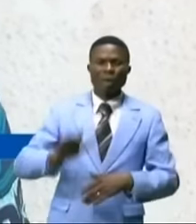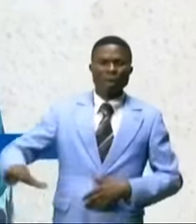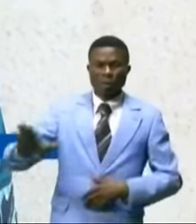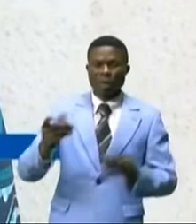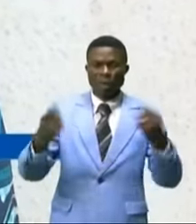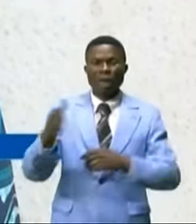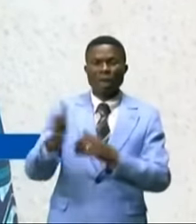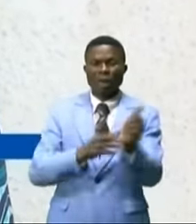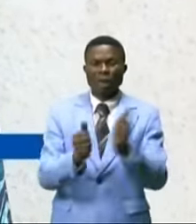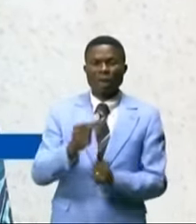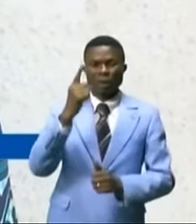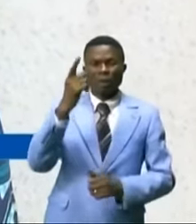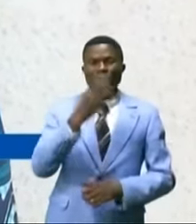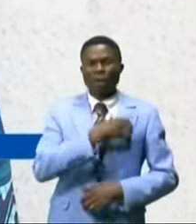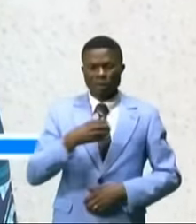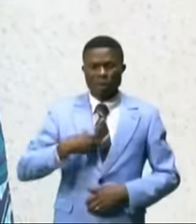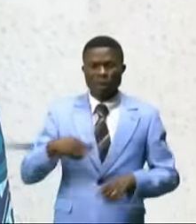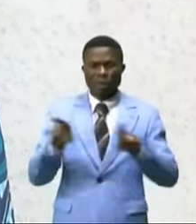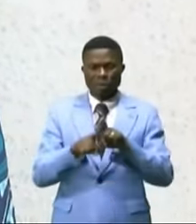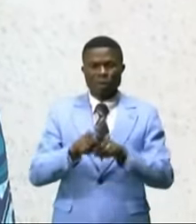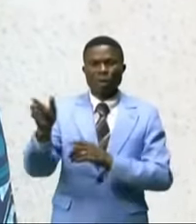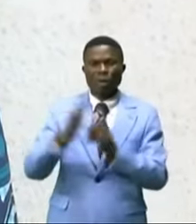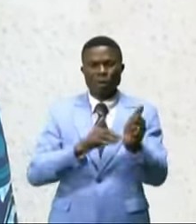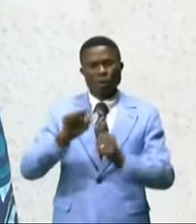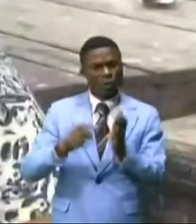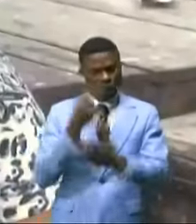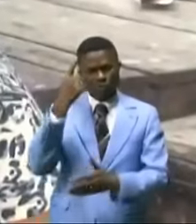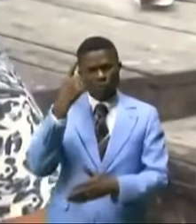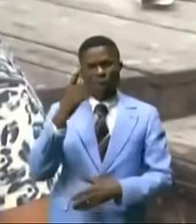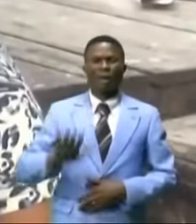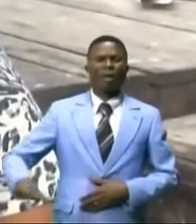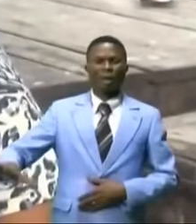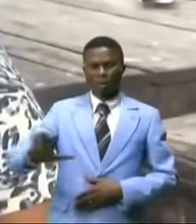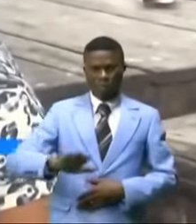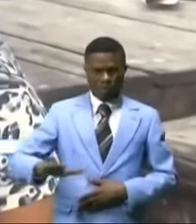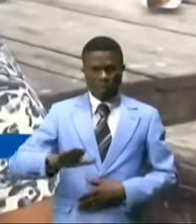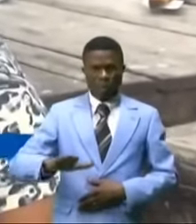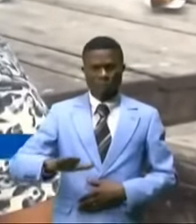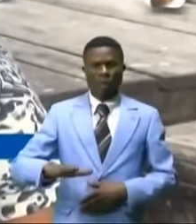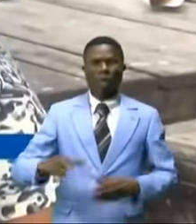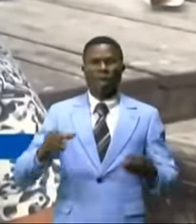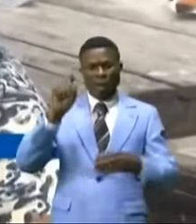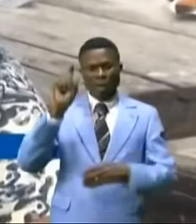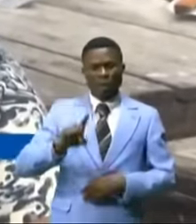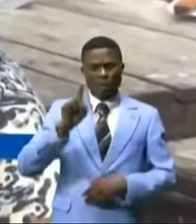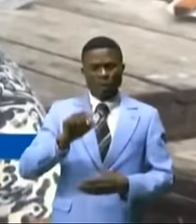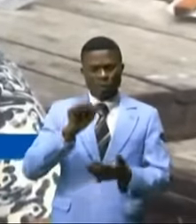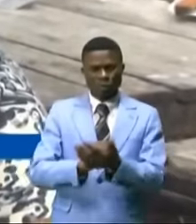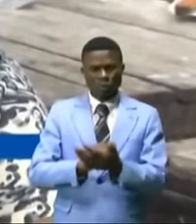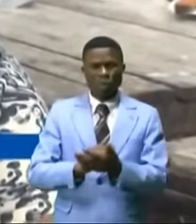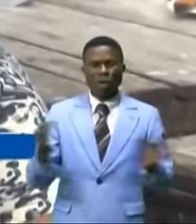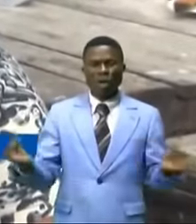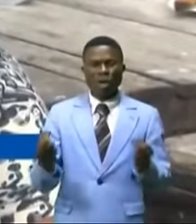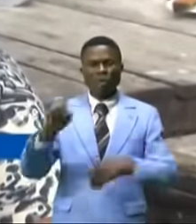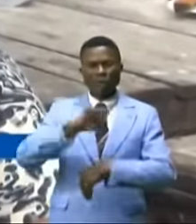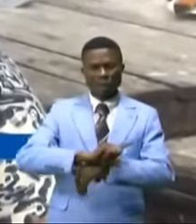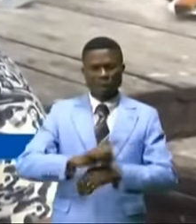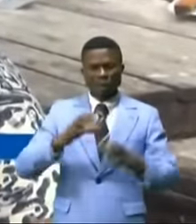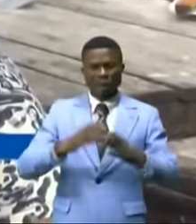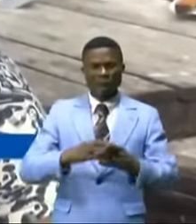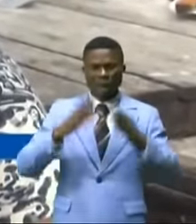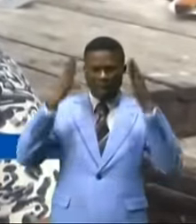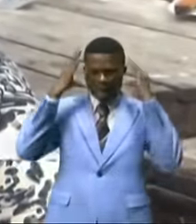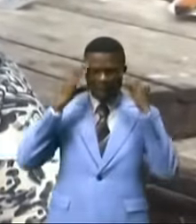Lorsqu'on détruit une femme, on détruit directement une nation. C'est la raison qui nous pousse à célébrer cette journée en